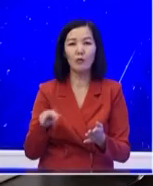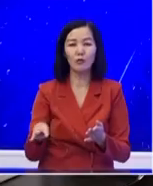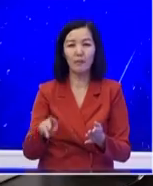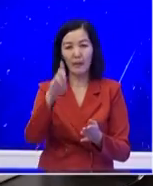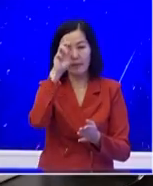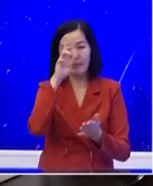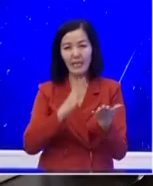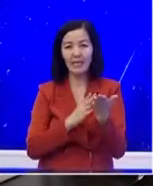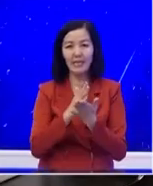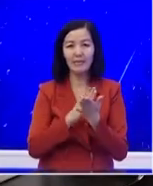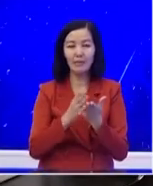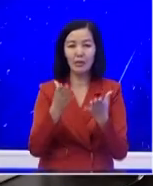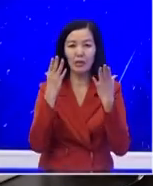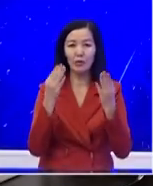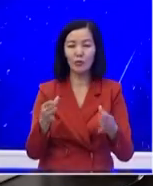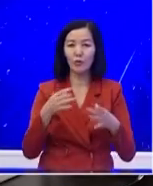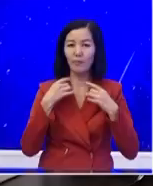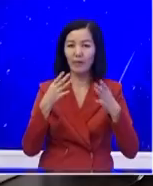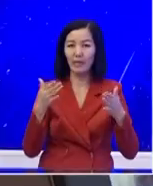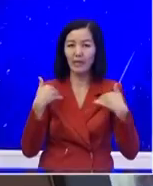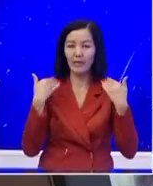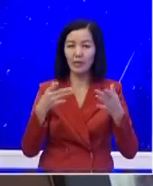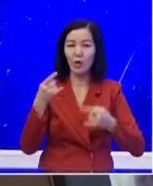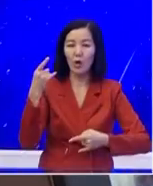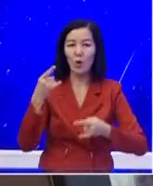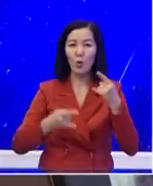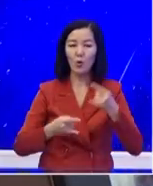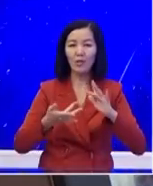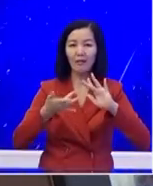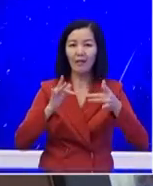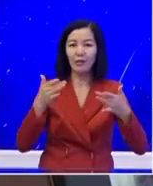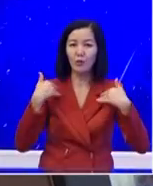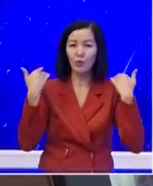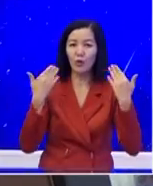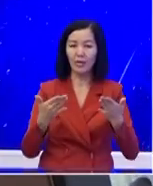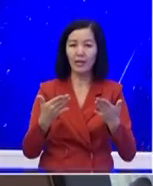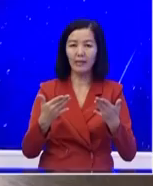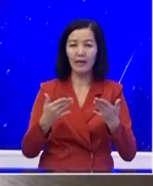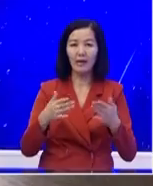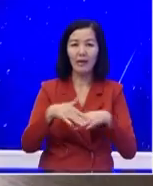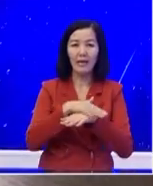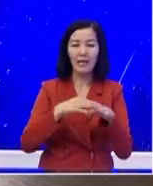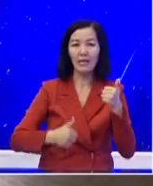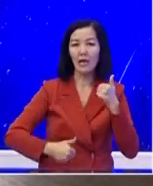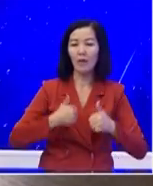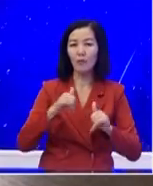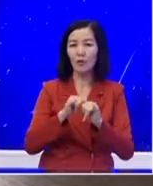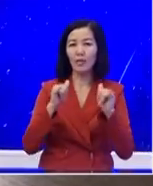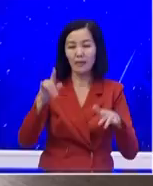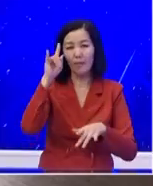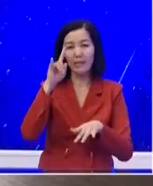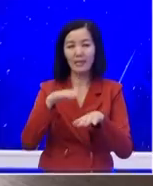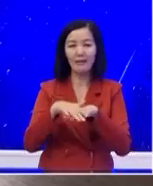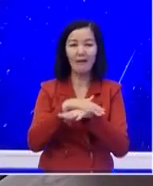мамандарын 23 маусым мемлекеттік қызметшілер күніне орай онлайн режимінде құттықтады. Ел абыройын асқақтатып, Қазақстан халқының